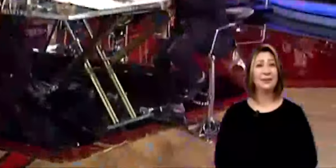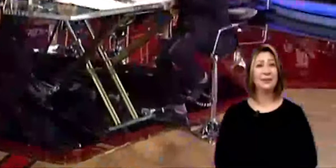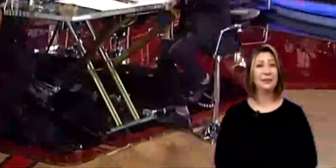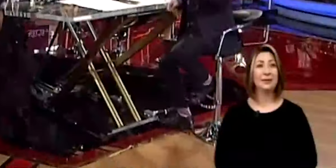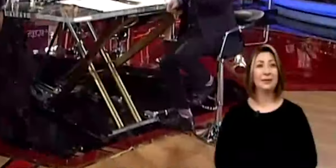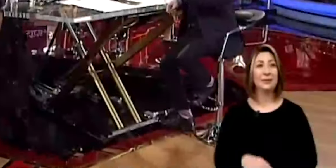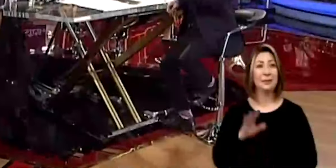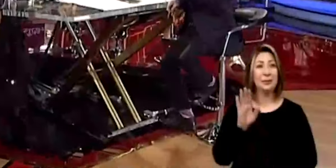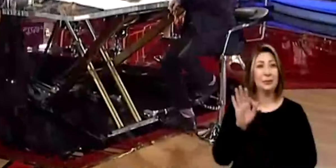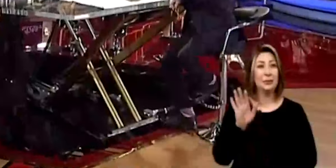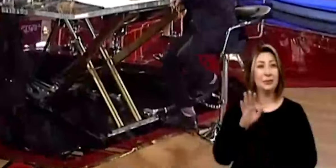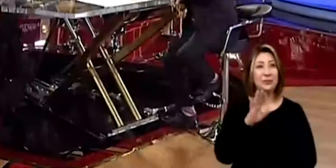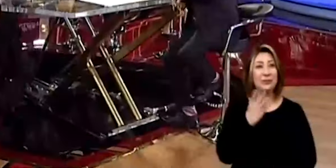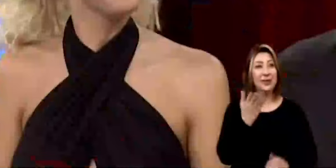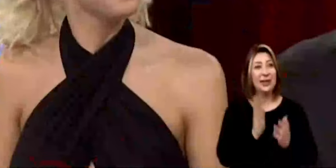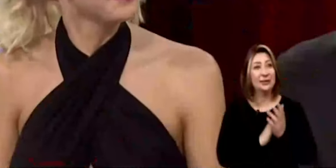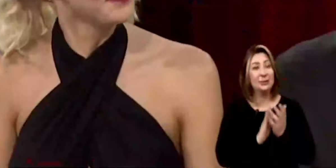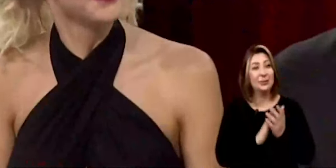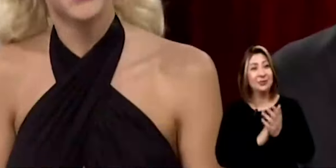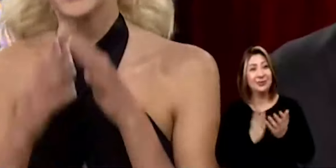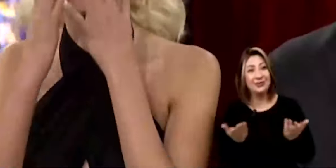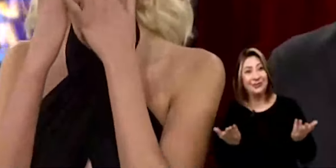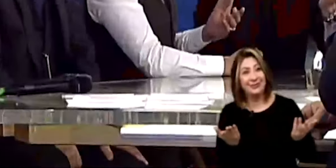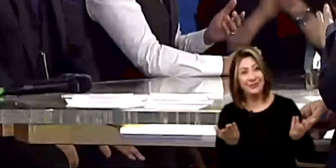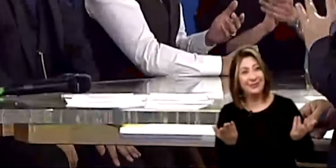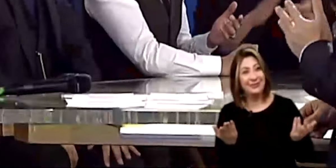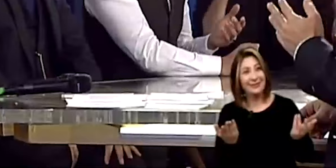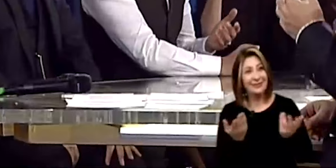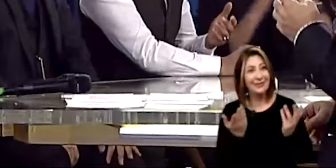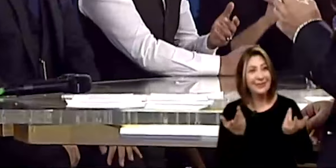Dur, dur, durun. Sen neyi alkışlıyorsun evet baba? Evet ya, coştun sen.